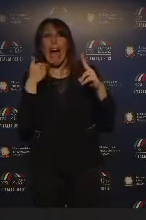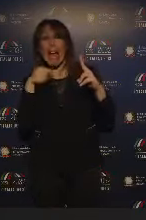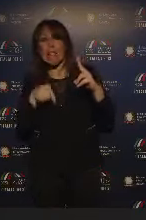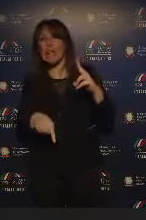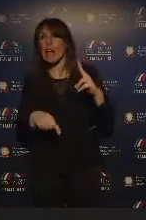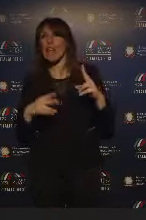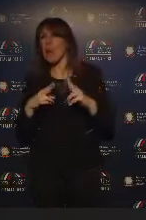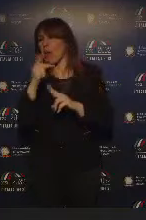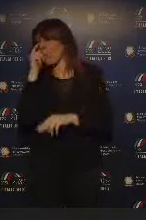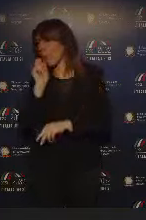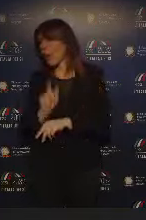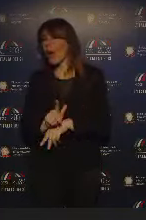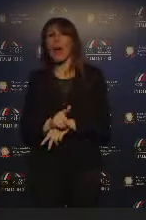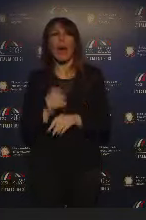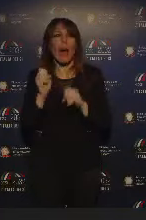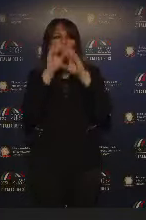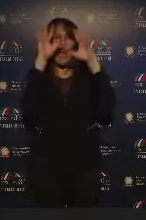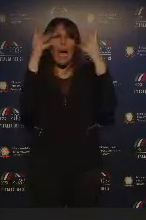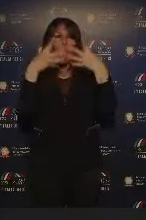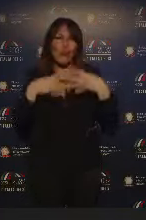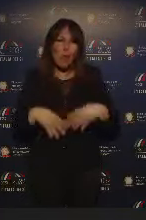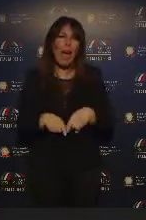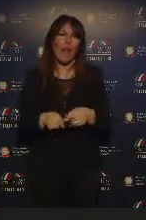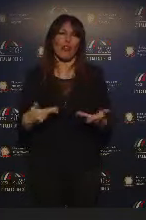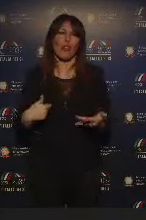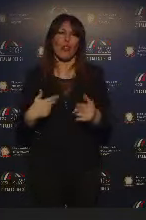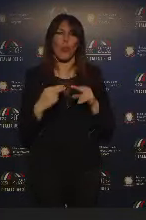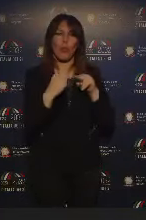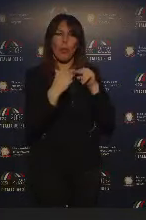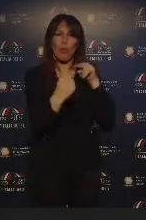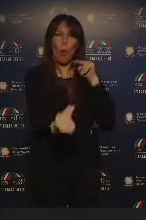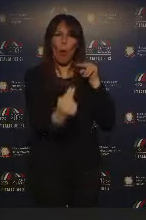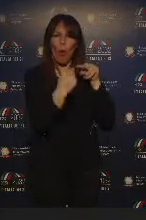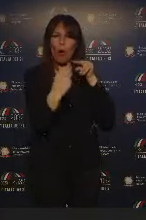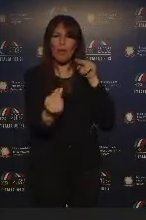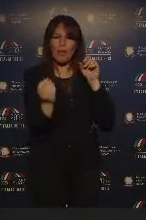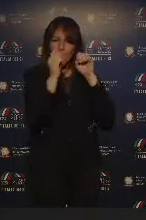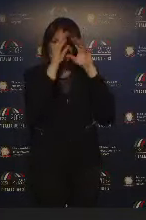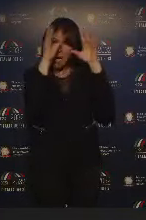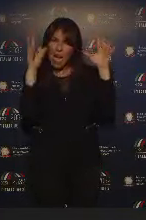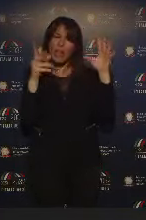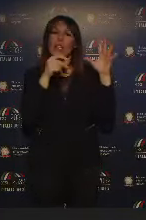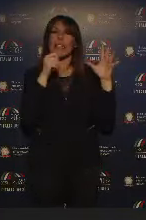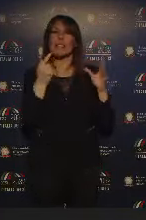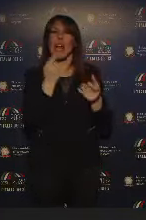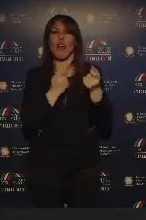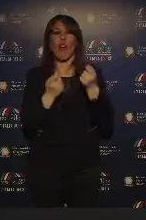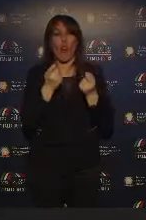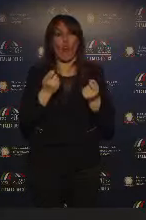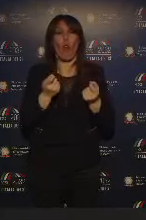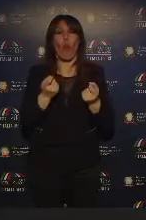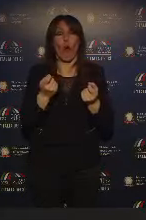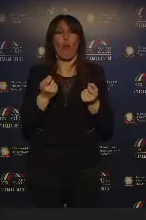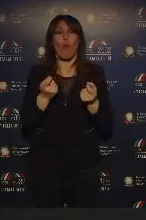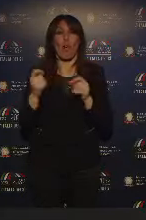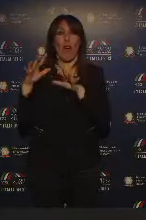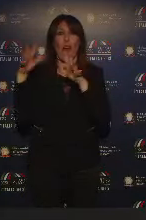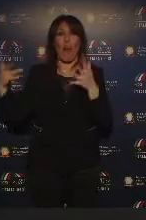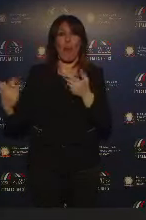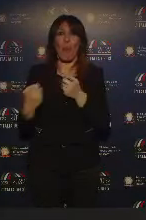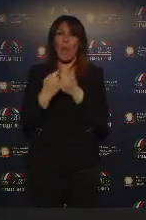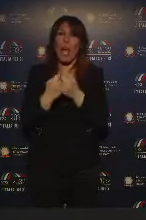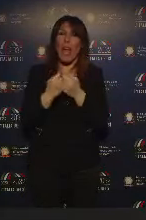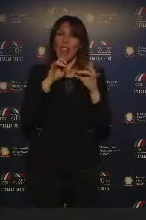che l'immagine del Ponte oltre a servire economicamente e ad avere una riduzione di impatto ambientale sarà anche un'immagine